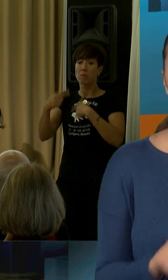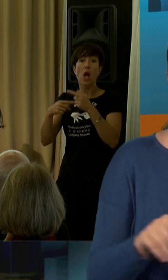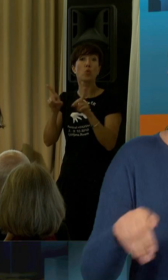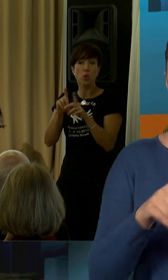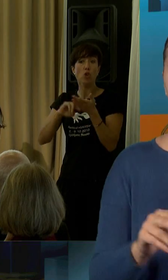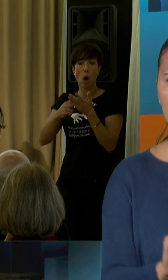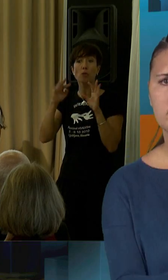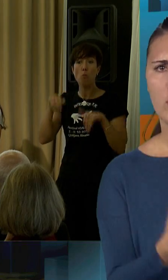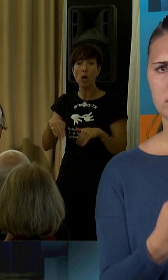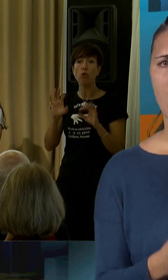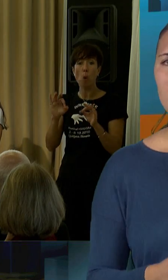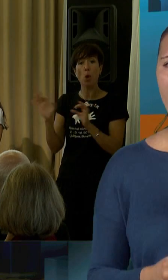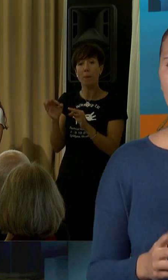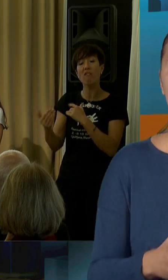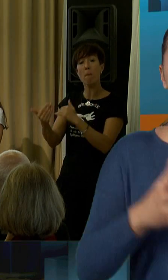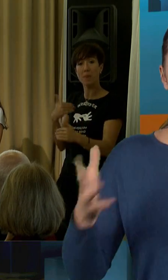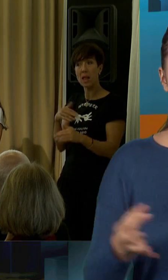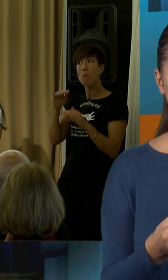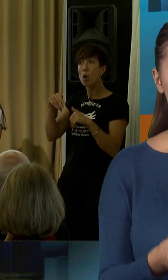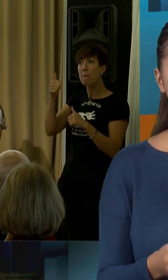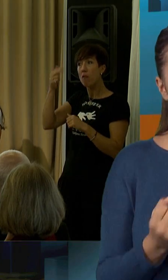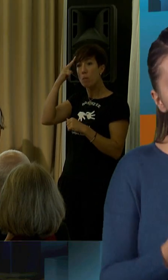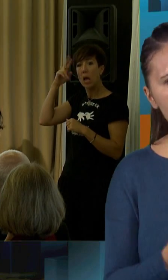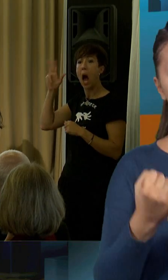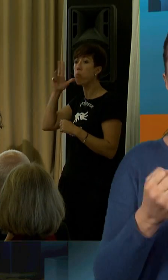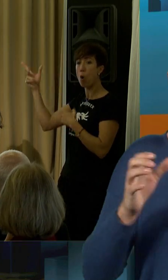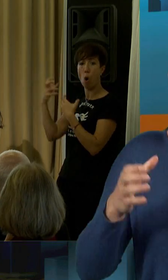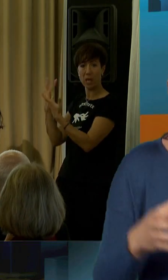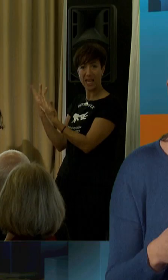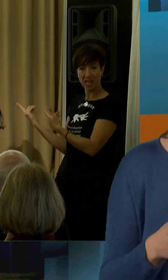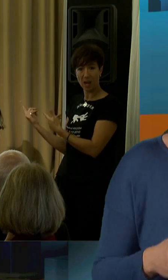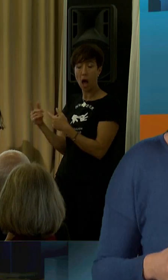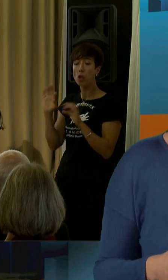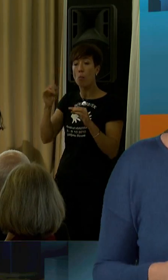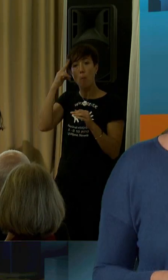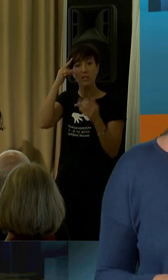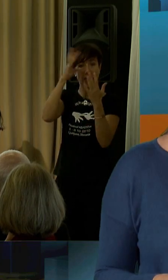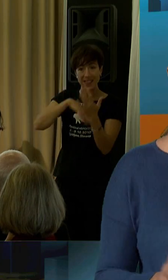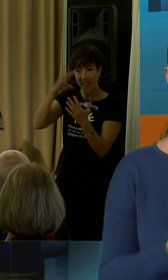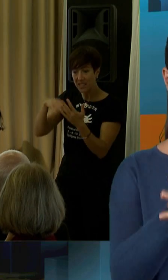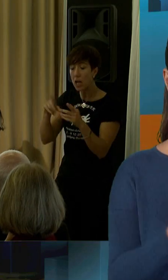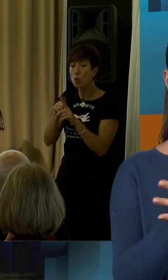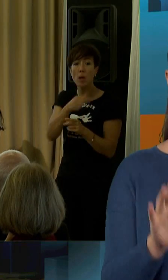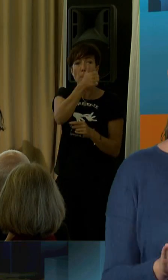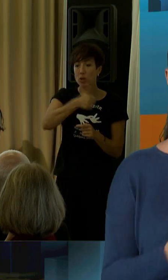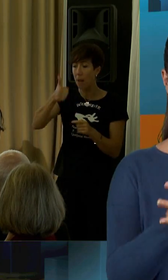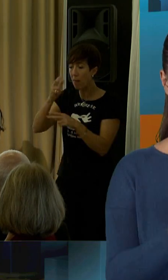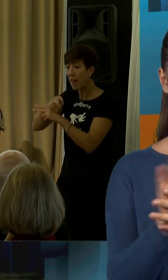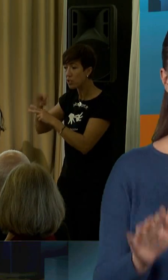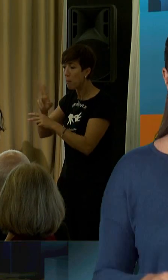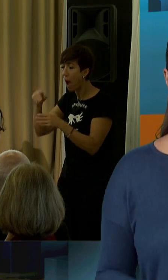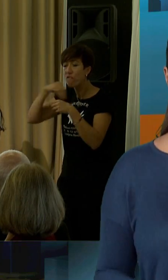resorno ministrstvo pozvali, naj v večji meri podpre manjšinsko kulturo gluhih v slovenskem znakovnem jeziku.